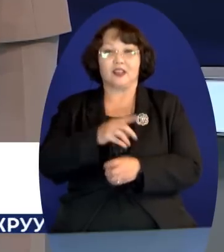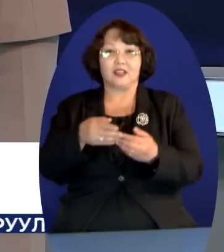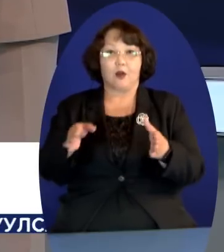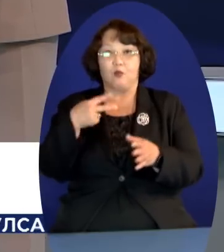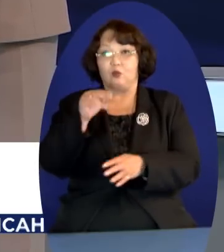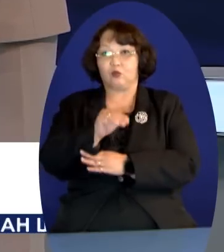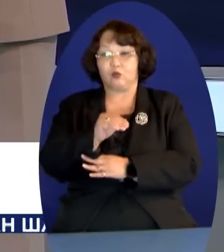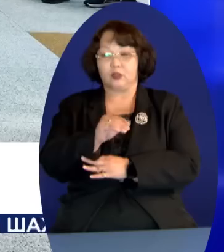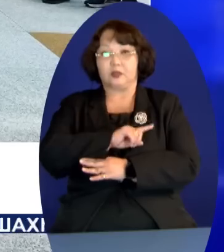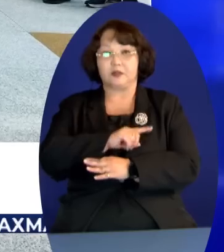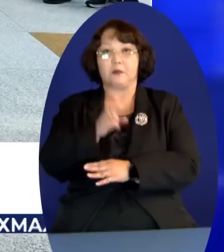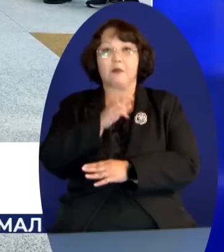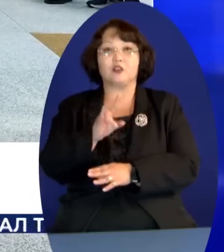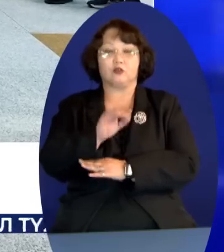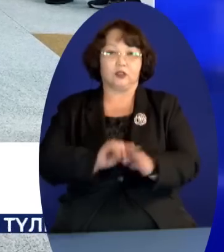тоглолтууд баасан гарагт эхэлнэ.